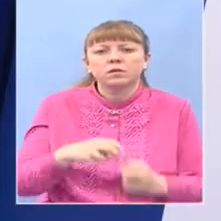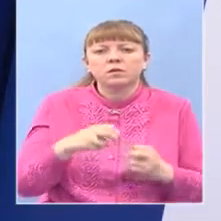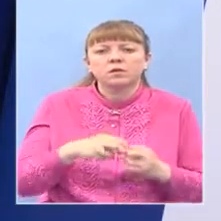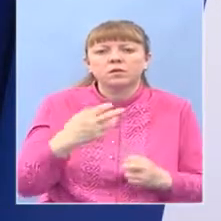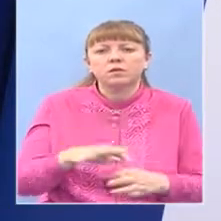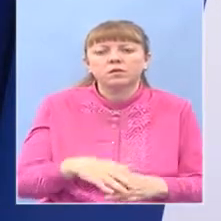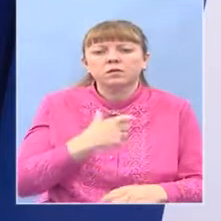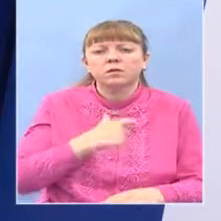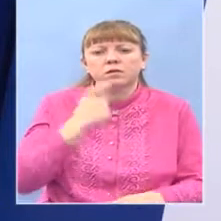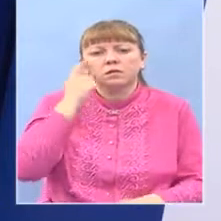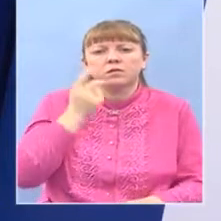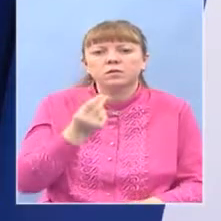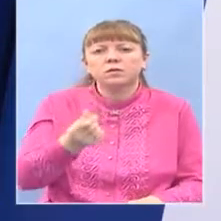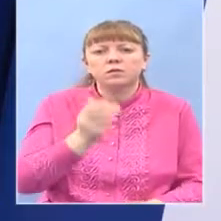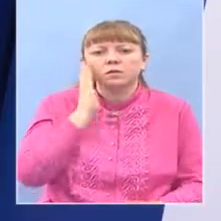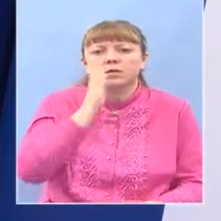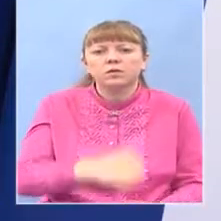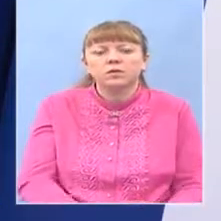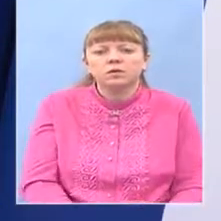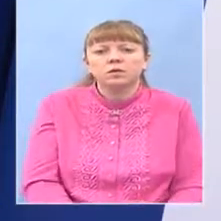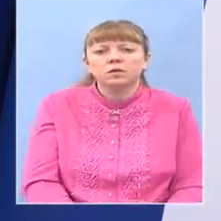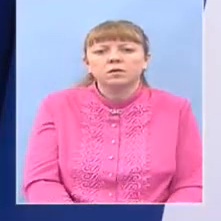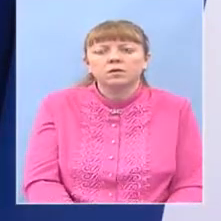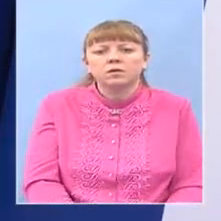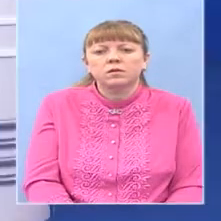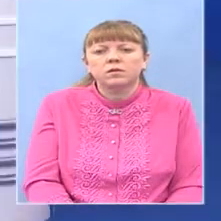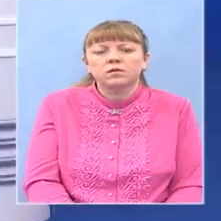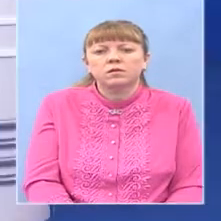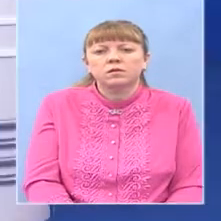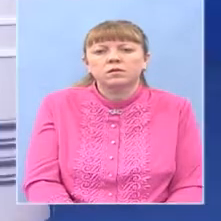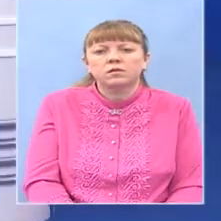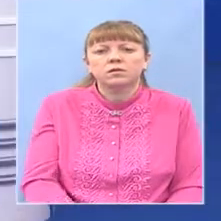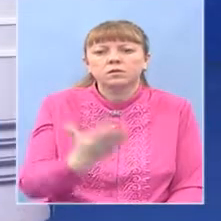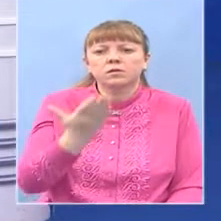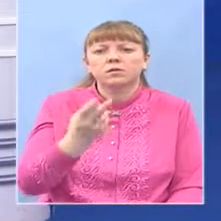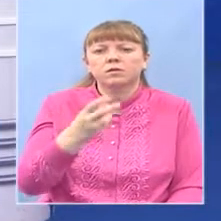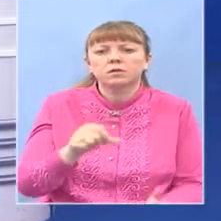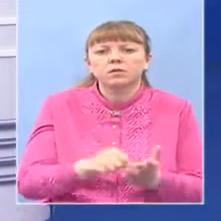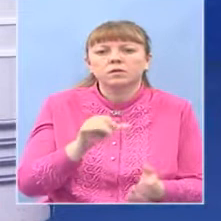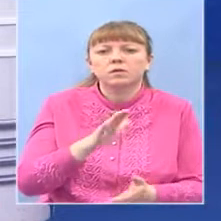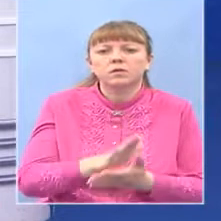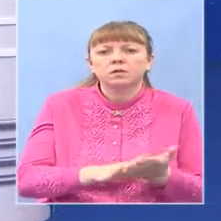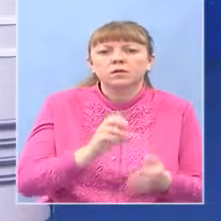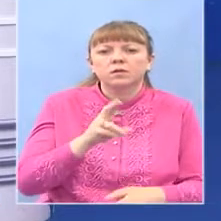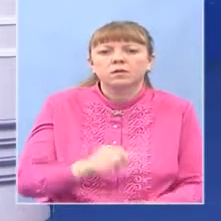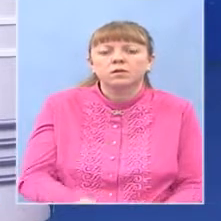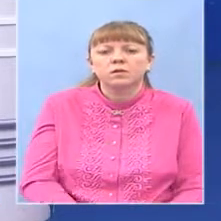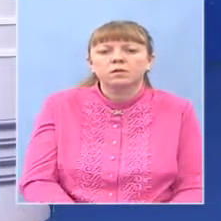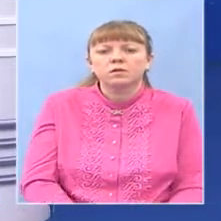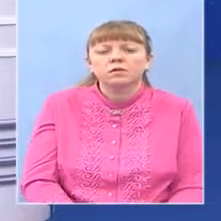воплотить, чтобы свои идеи, мечты, да, мы как раз-таки участвовали в госзаказе. И мы подали 26 заявок, и все были у